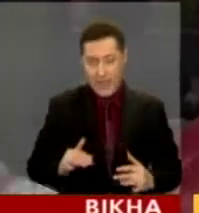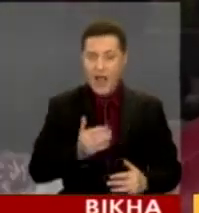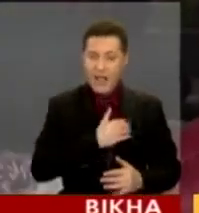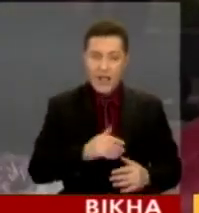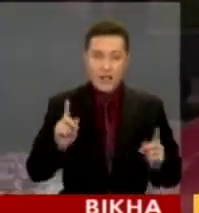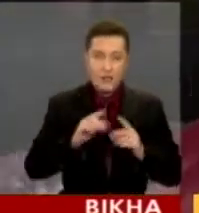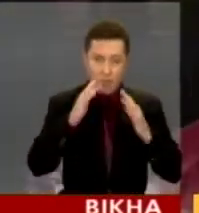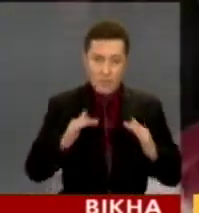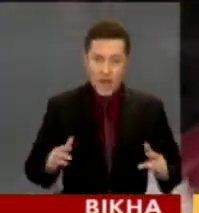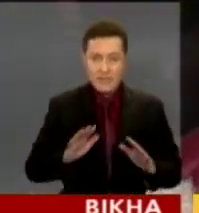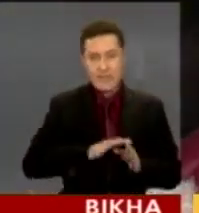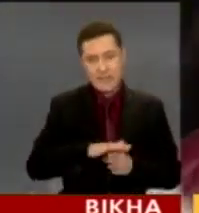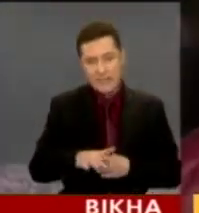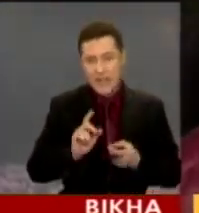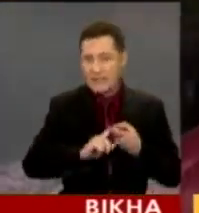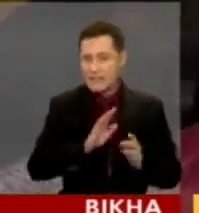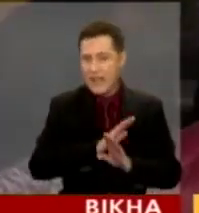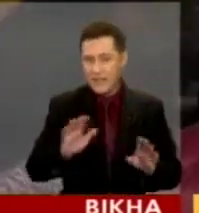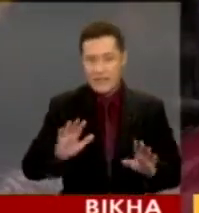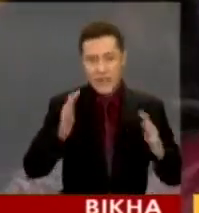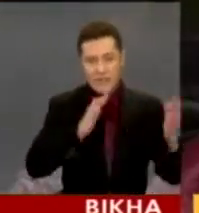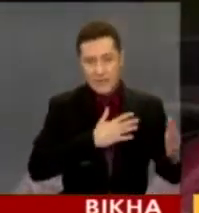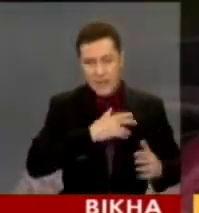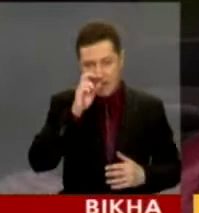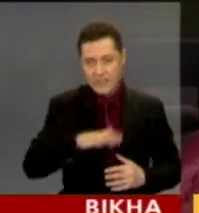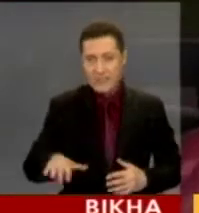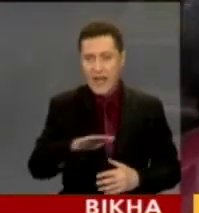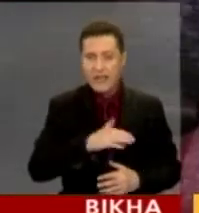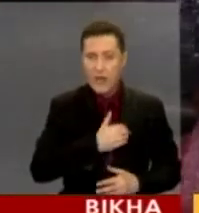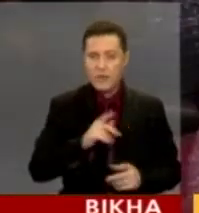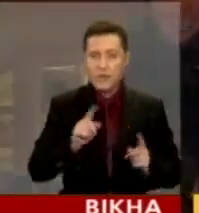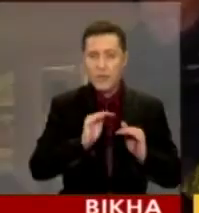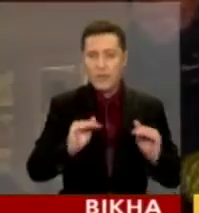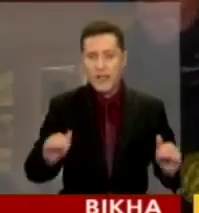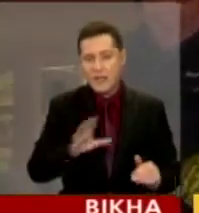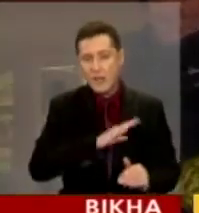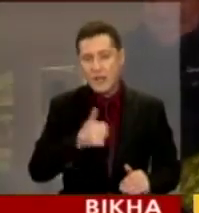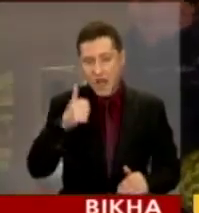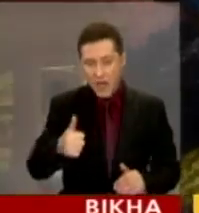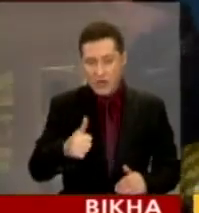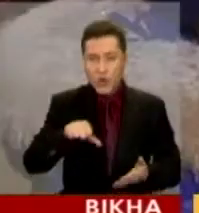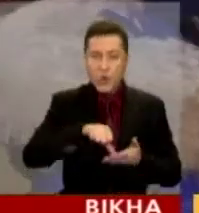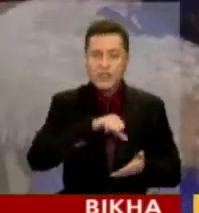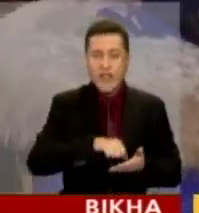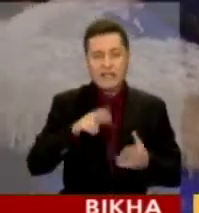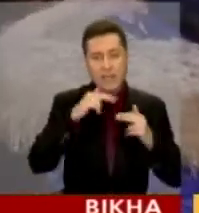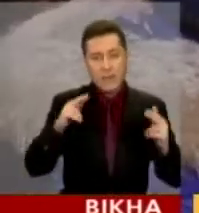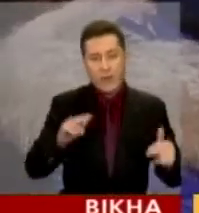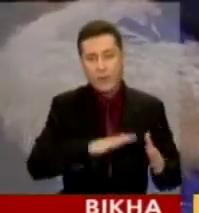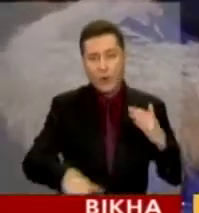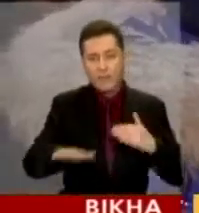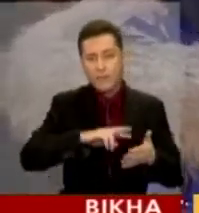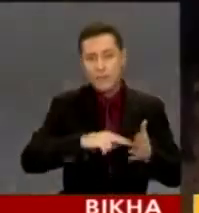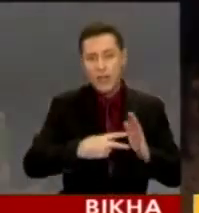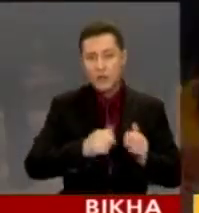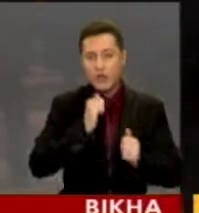независимо від подій в нашій країні. Хочеться, щоб дітям було хорошо. Да, зайчик? Учасники Дніпропетровського майдану планують і надалі